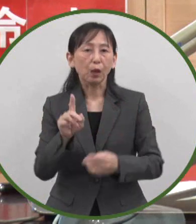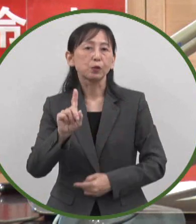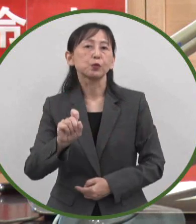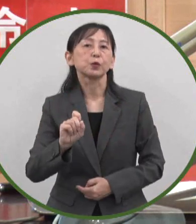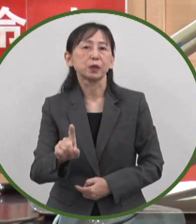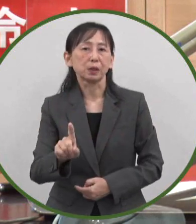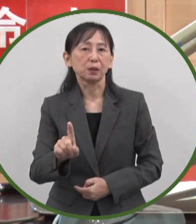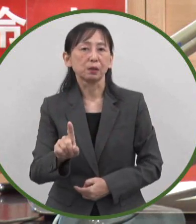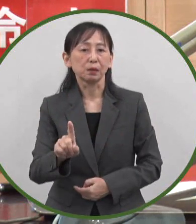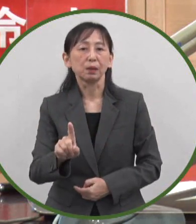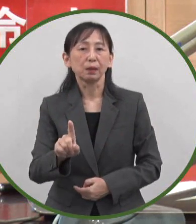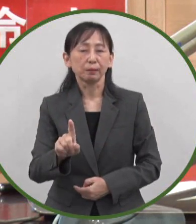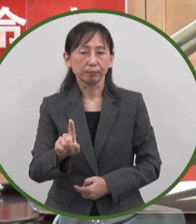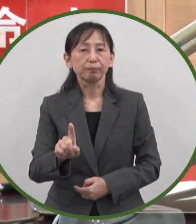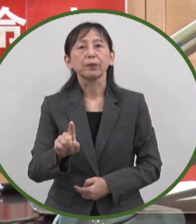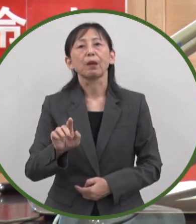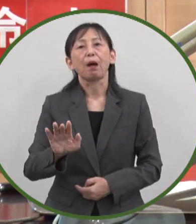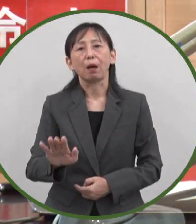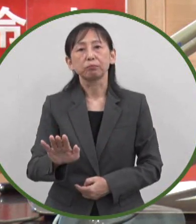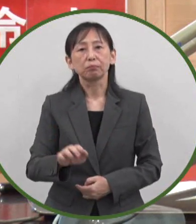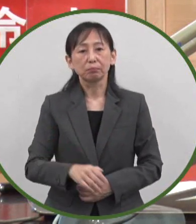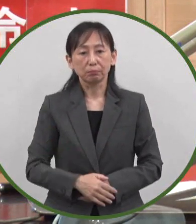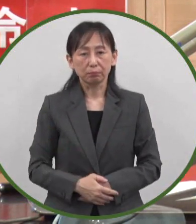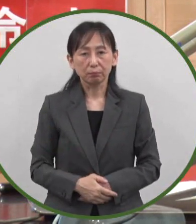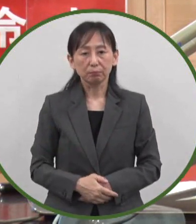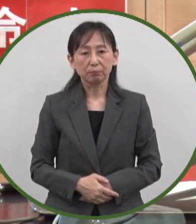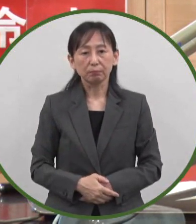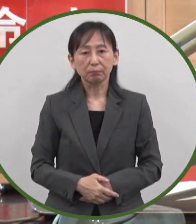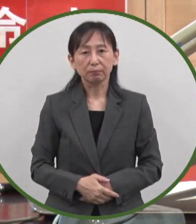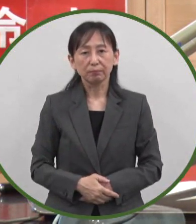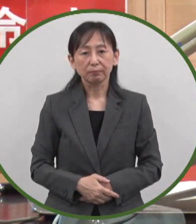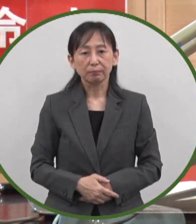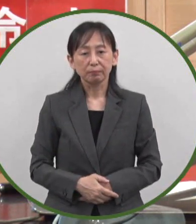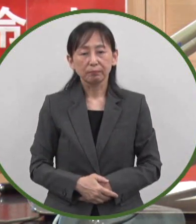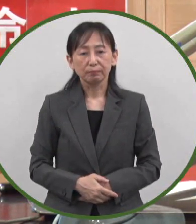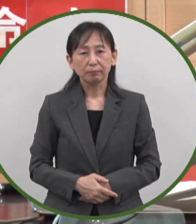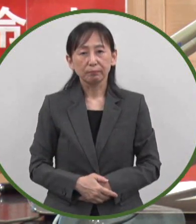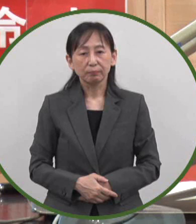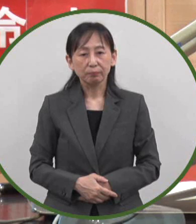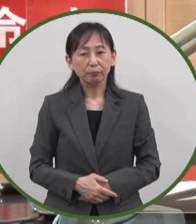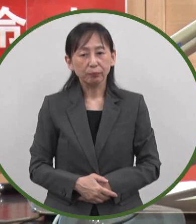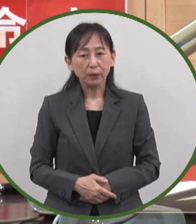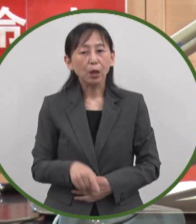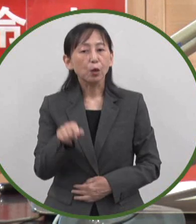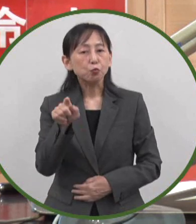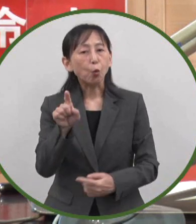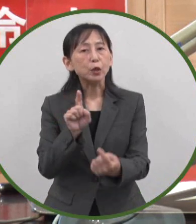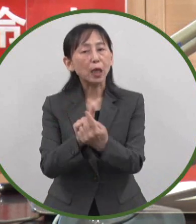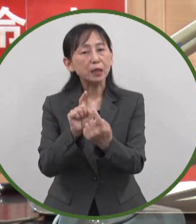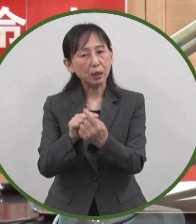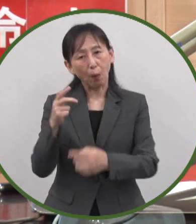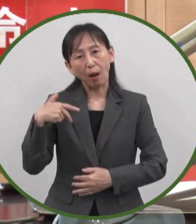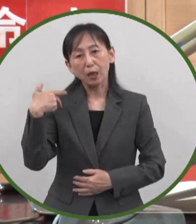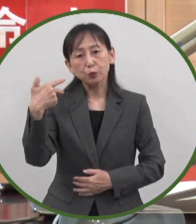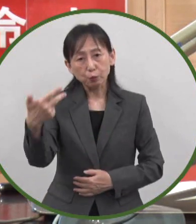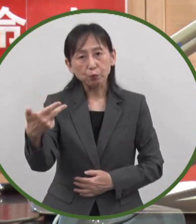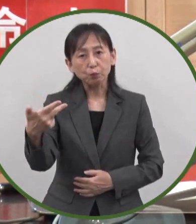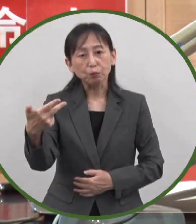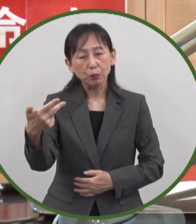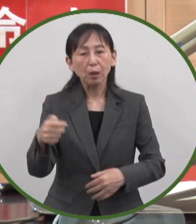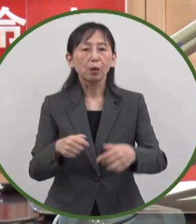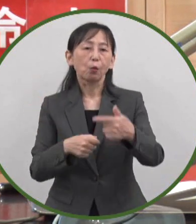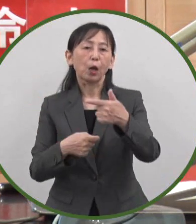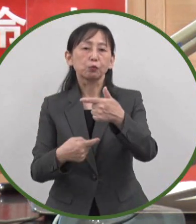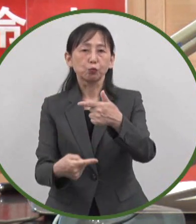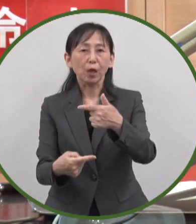店舗ございます。で、こういったお店についてはですね、来週、6